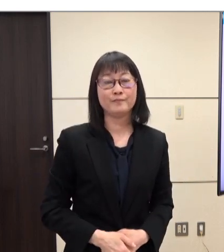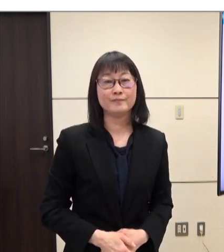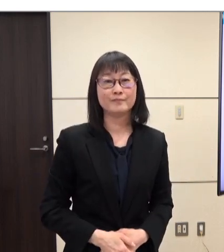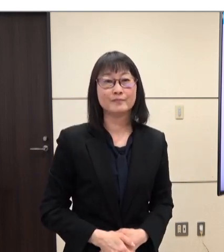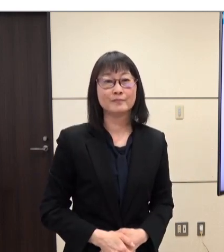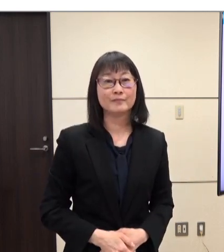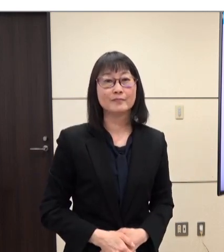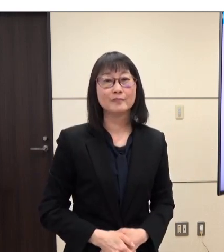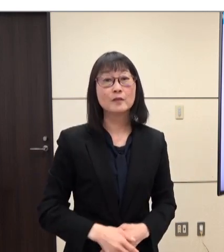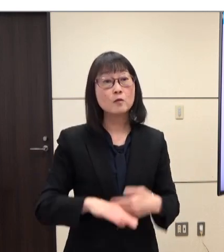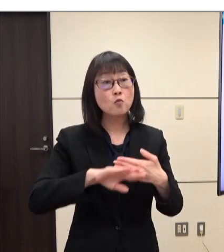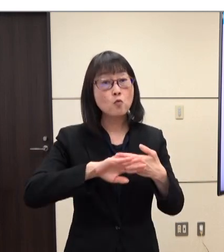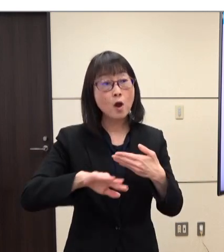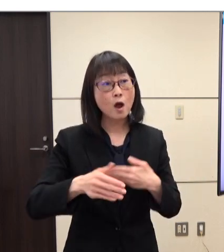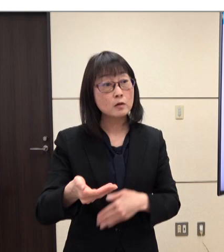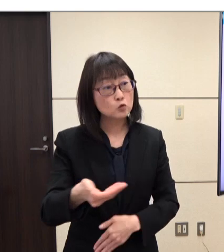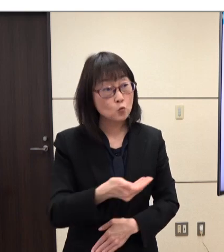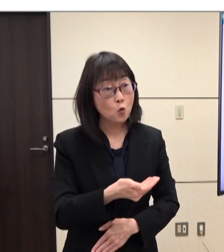質問ございますか。